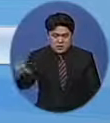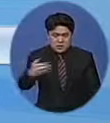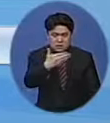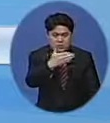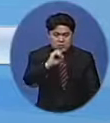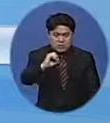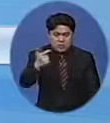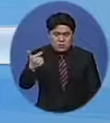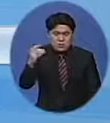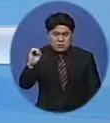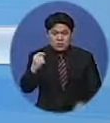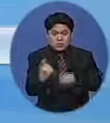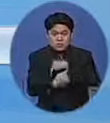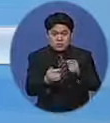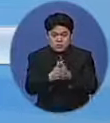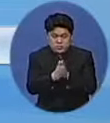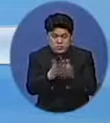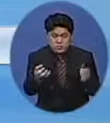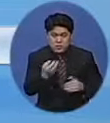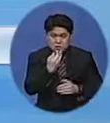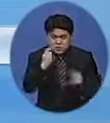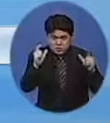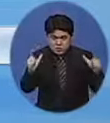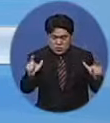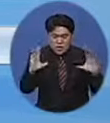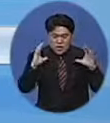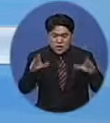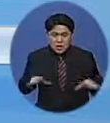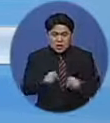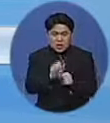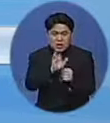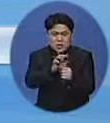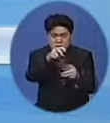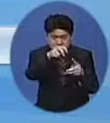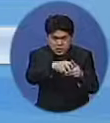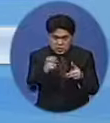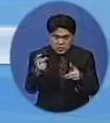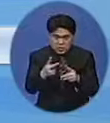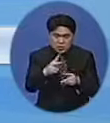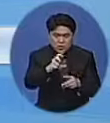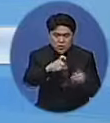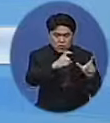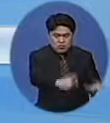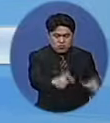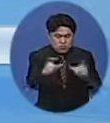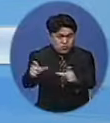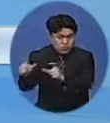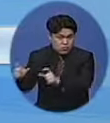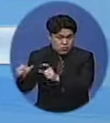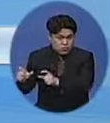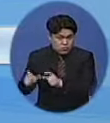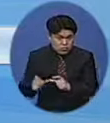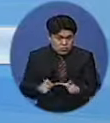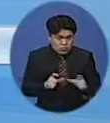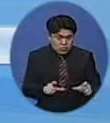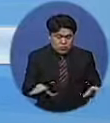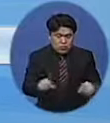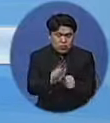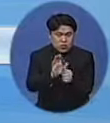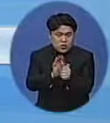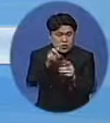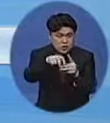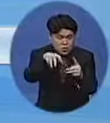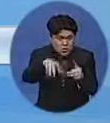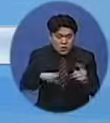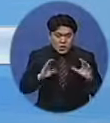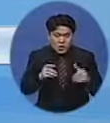1644-9060을 운영합니다. 시는 서울시 육아종합지원센터와 25개 자치구별 육아종합지원센터에